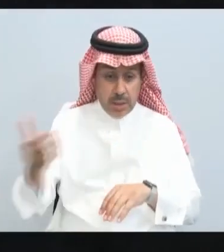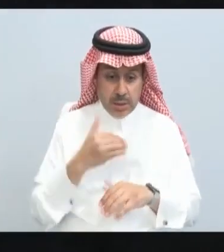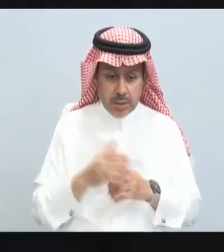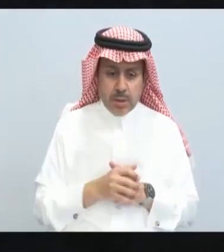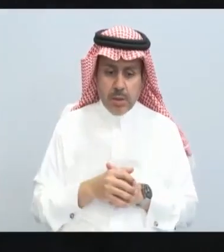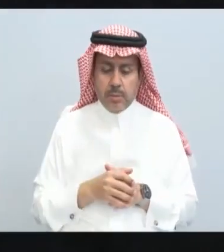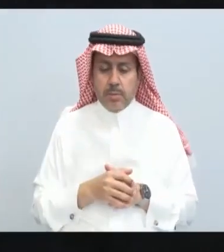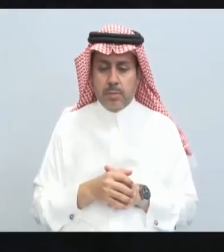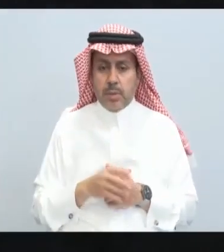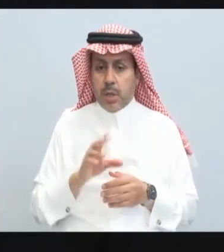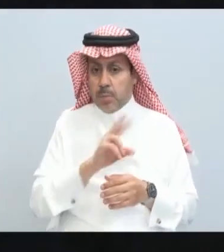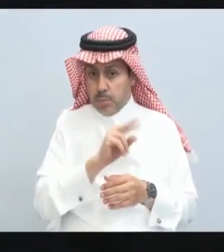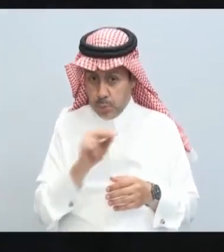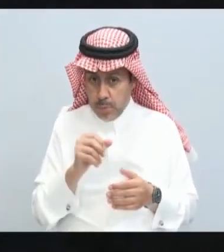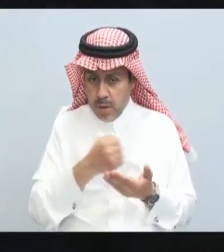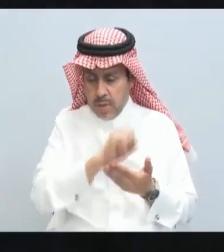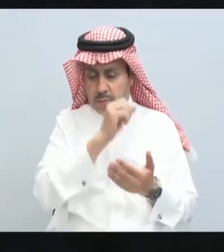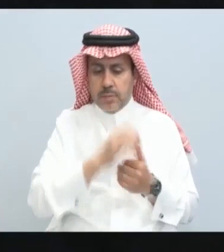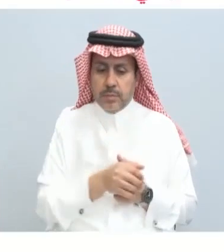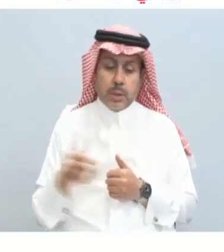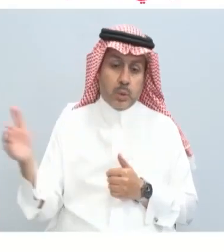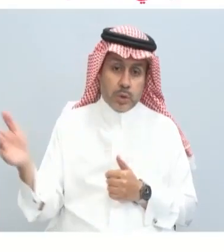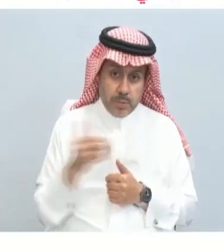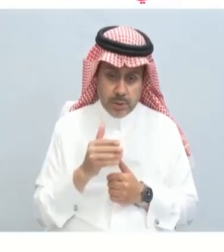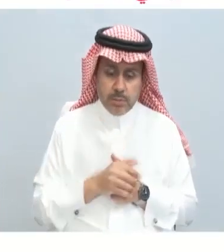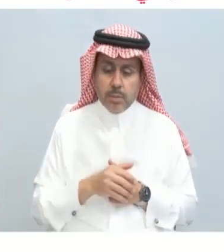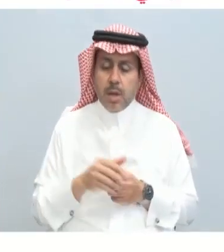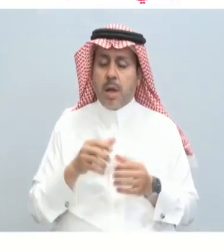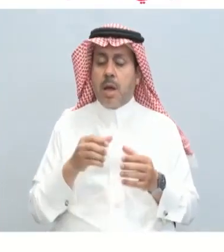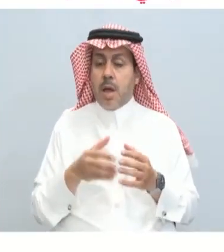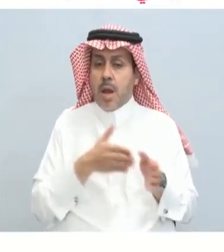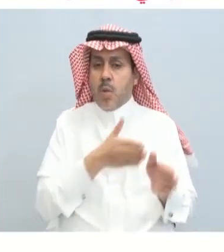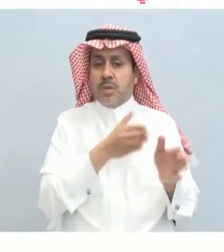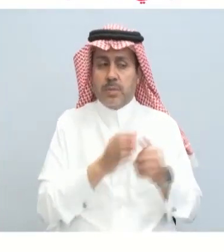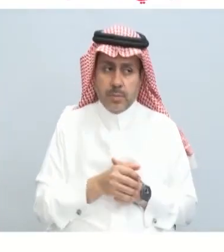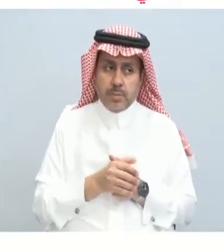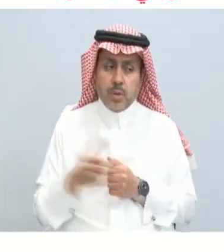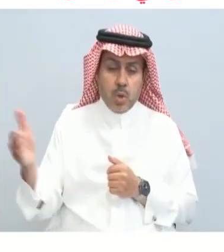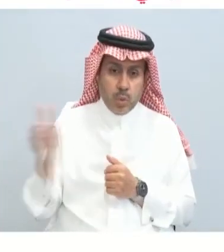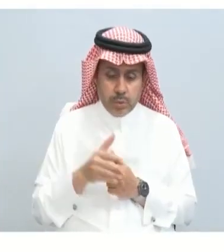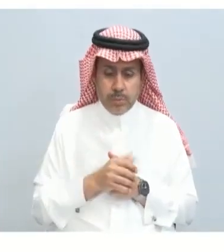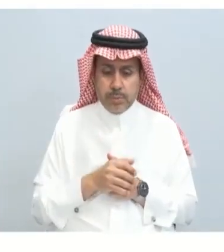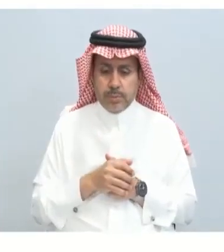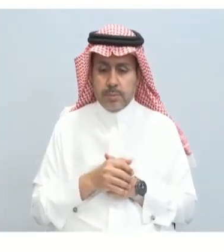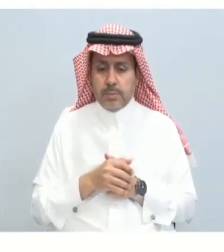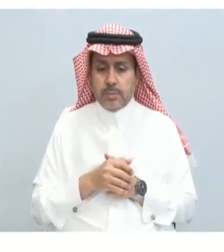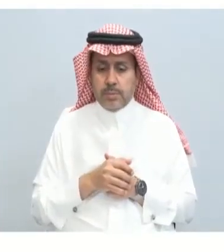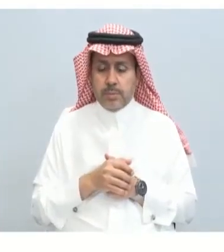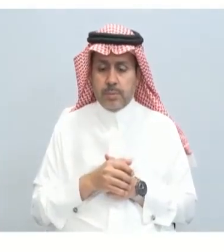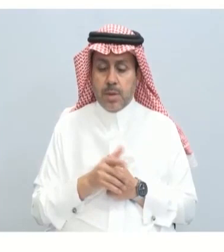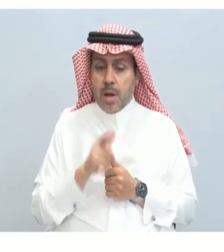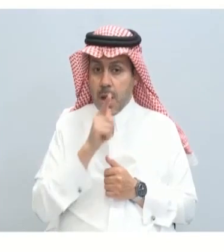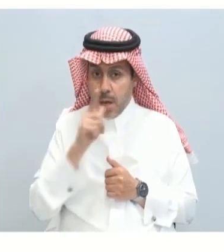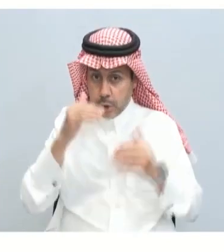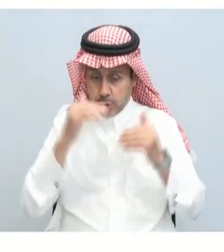ويضحك وحدث مشبه به وجاء بشيء من لوازمه ويلقدوم والخيلاء والضحك قال